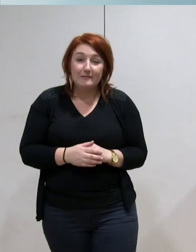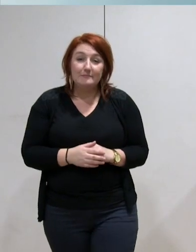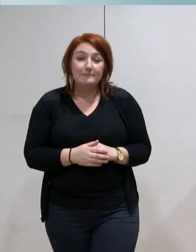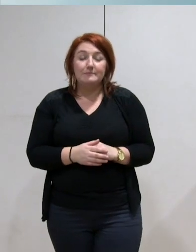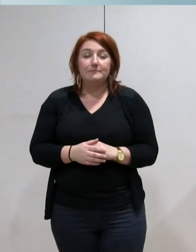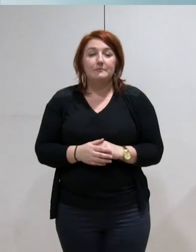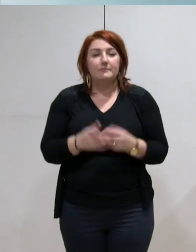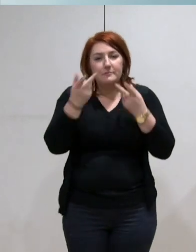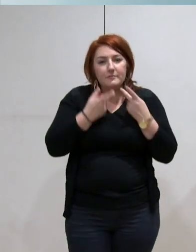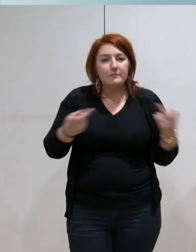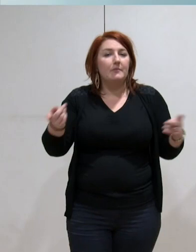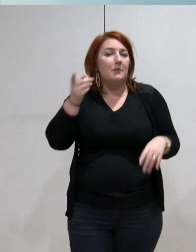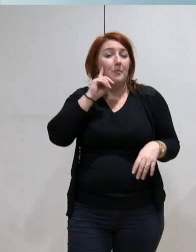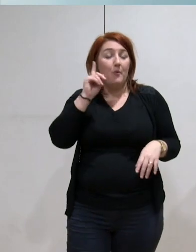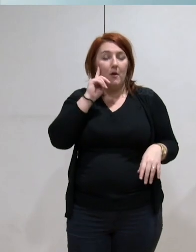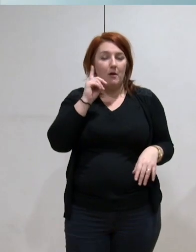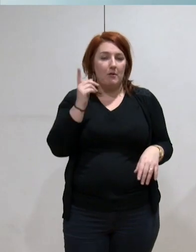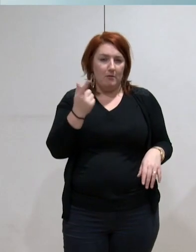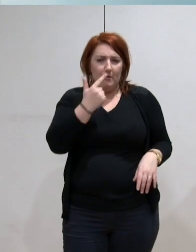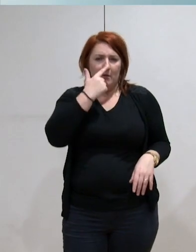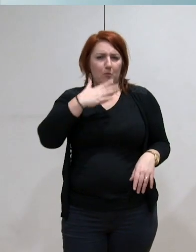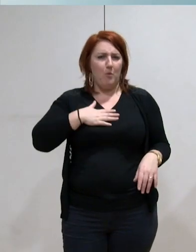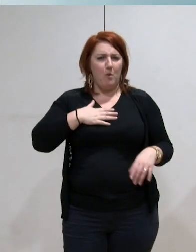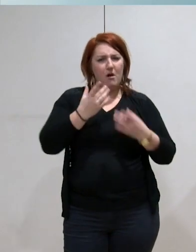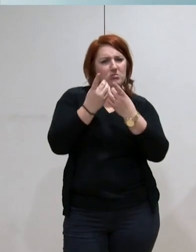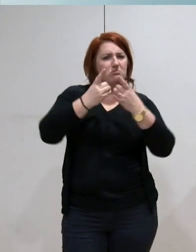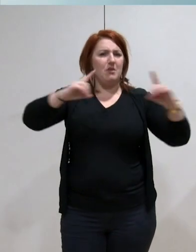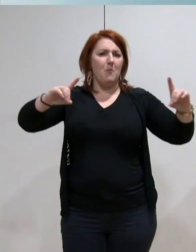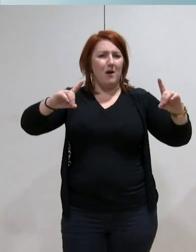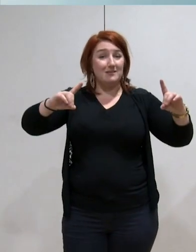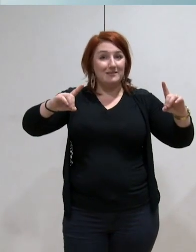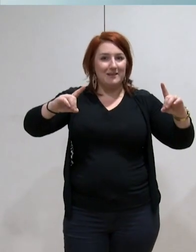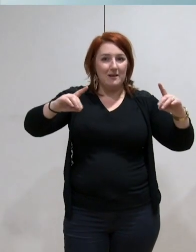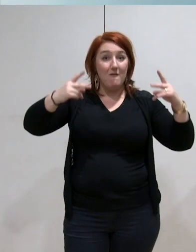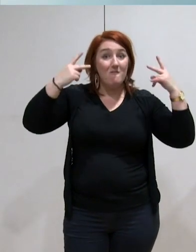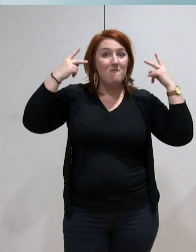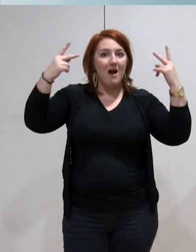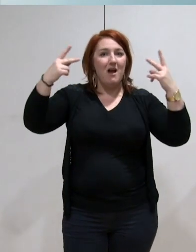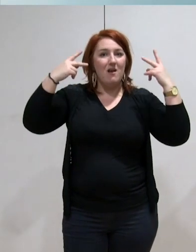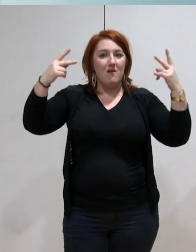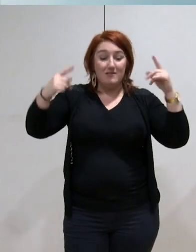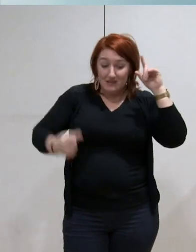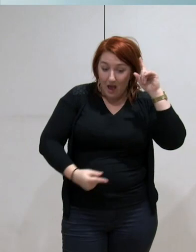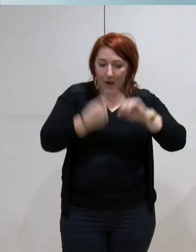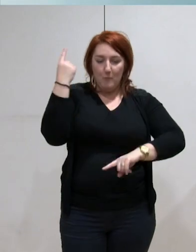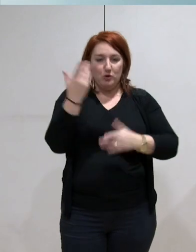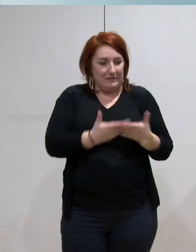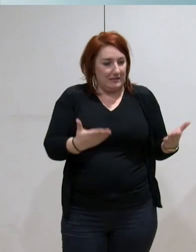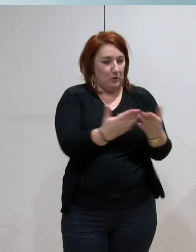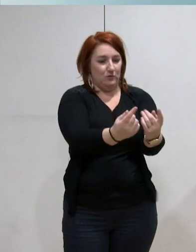élément de démocratie le refus de toute audit indépendant sur la situation financière de la